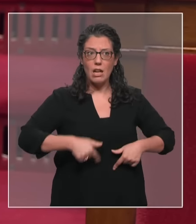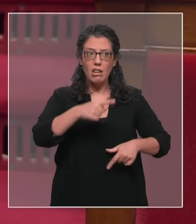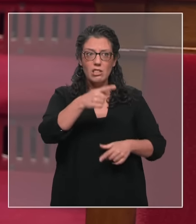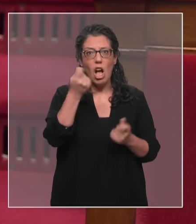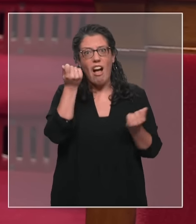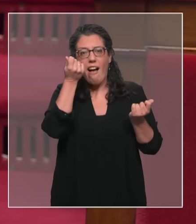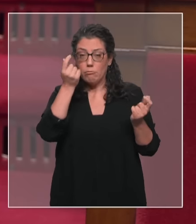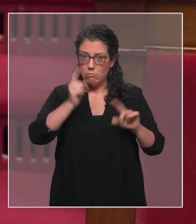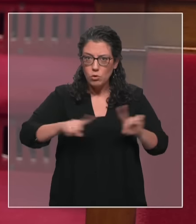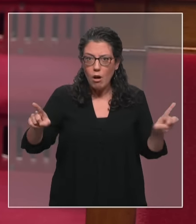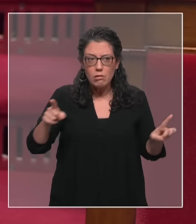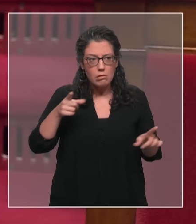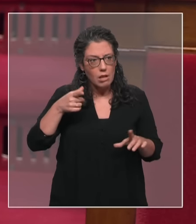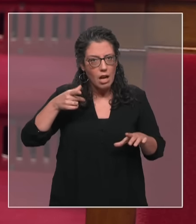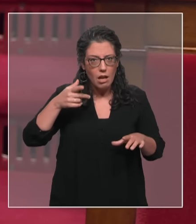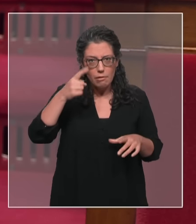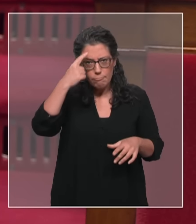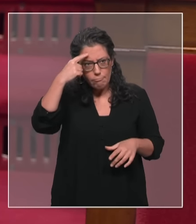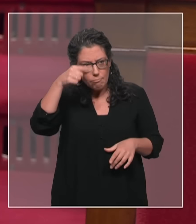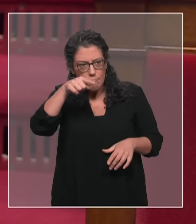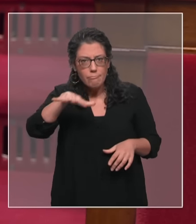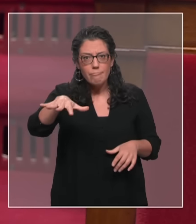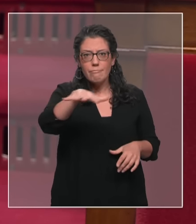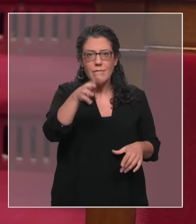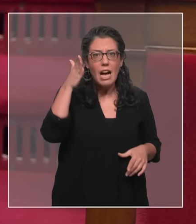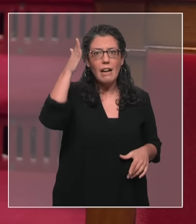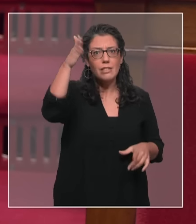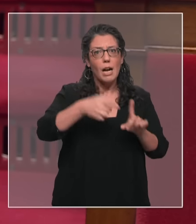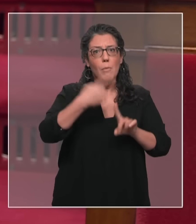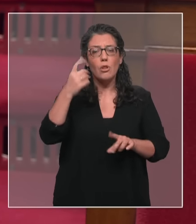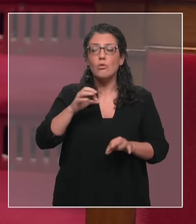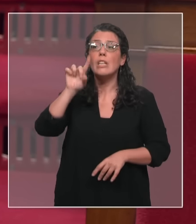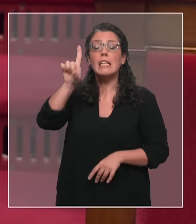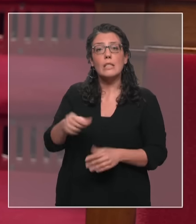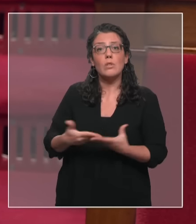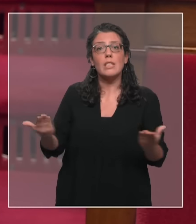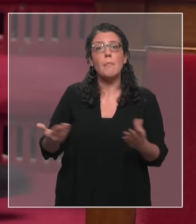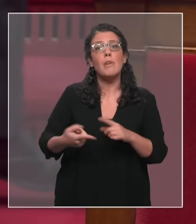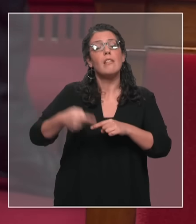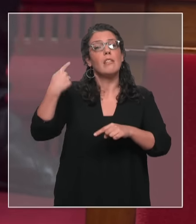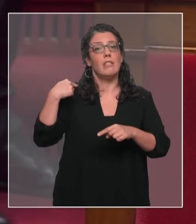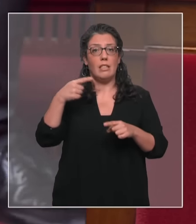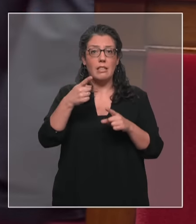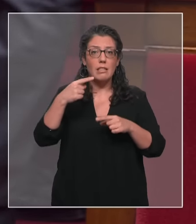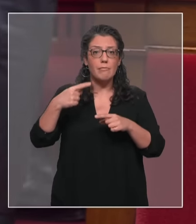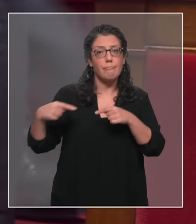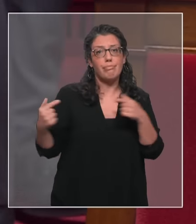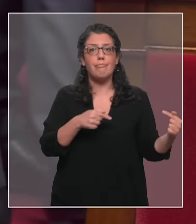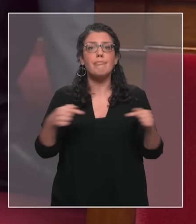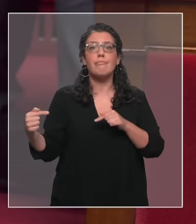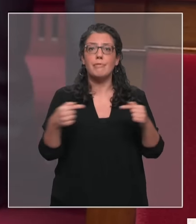Alors, Monsieur le Premier ministre, ma question sera simple. La semaine dernière, lors des débats budgétaires, les députés ont voté le rétablissement des 4000